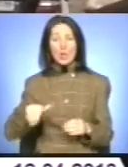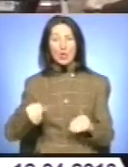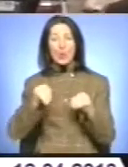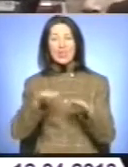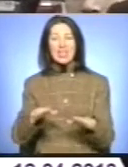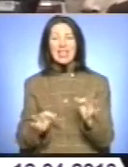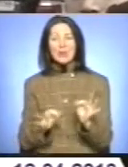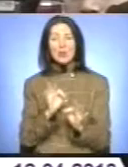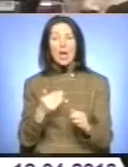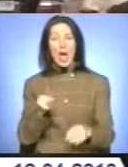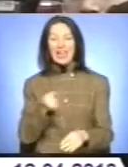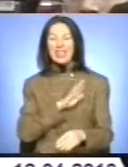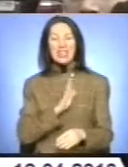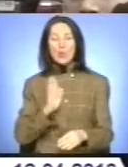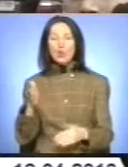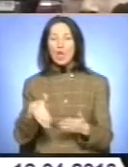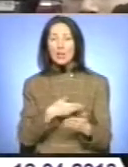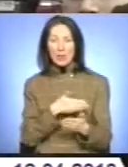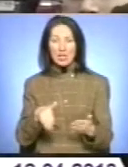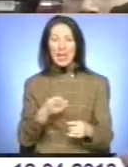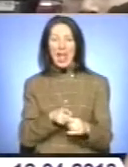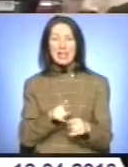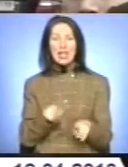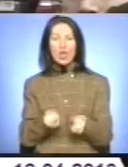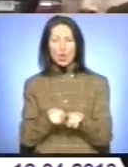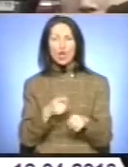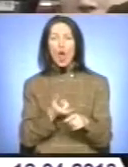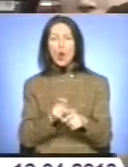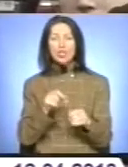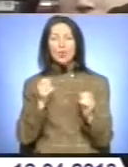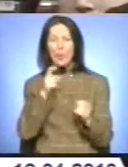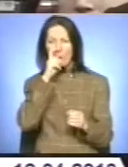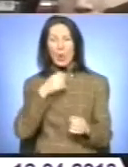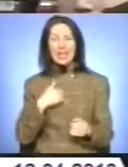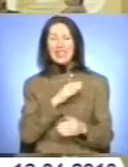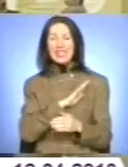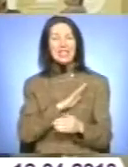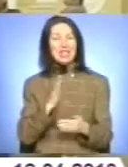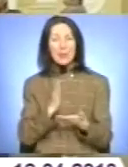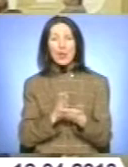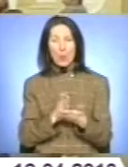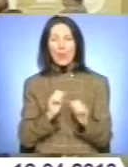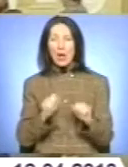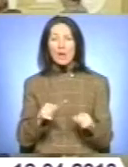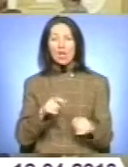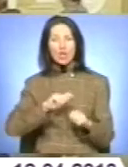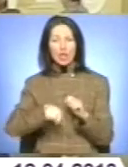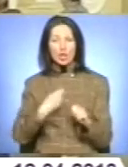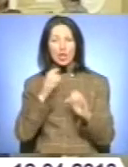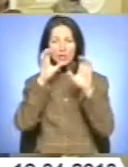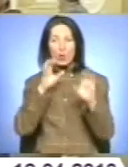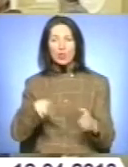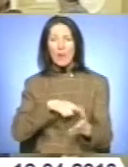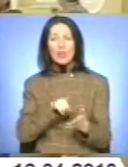суда они не будут отменены. Это тоже очень плохо. Я не имею права нарушать закон. Питання помилування Юлії